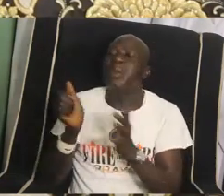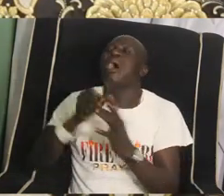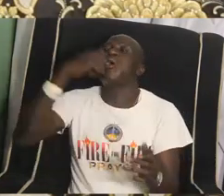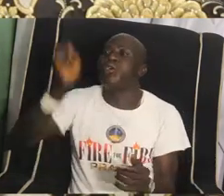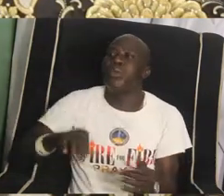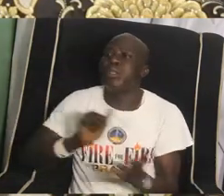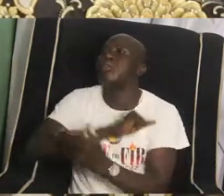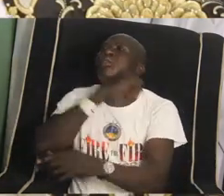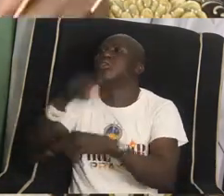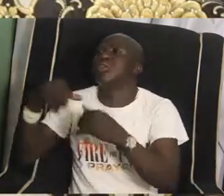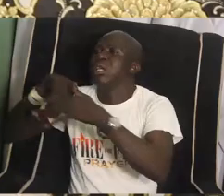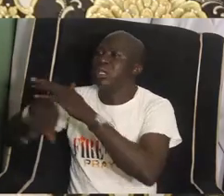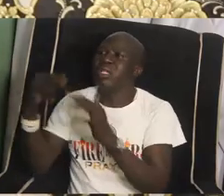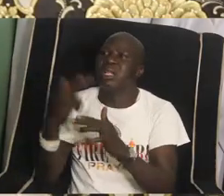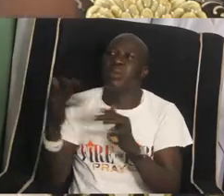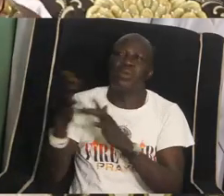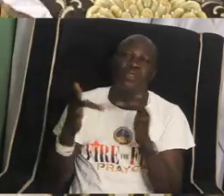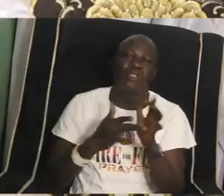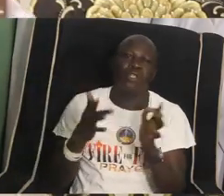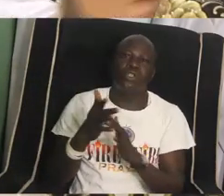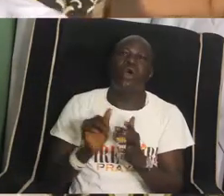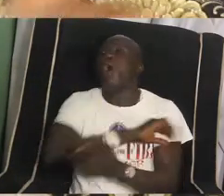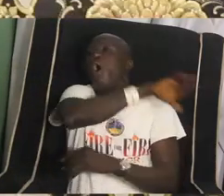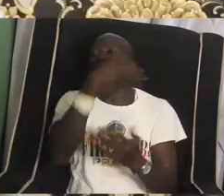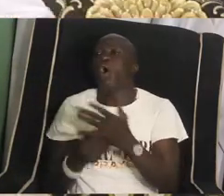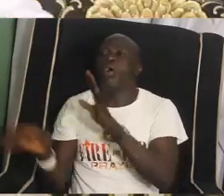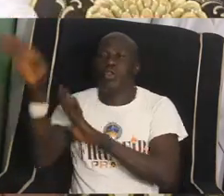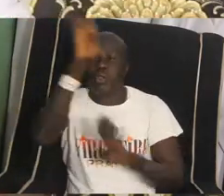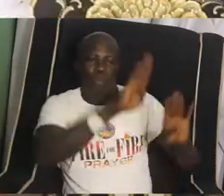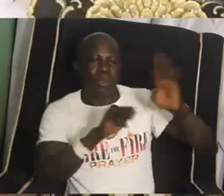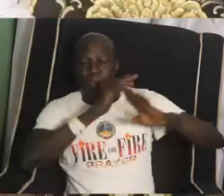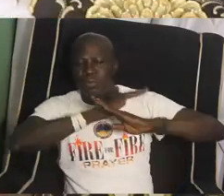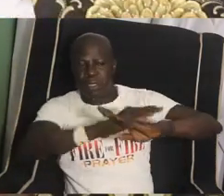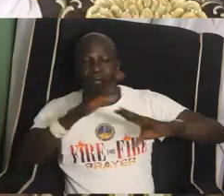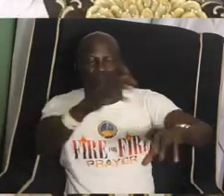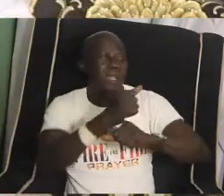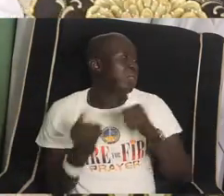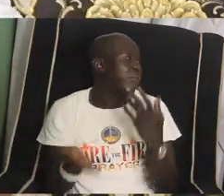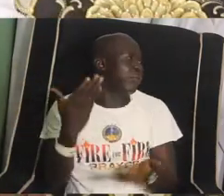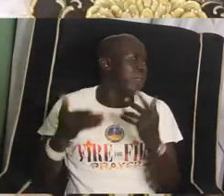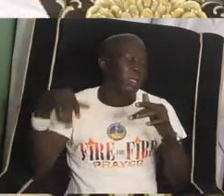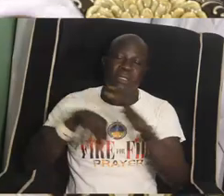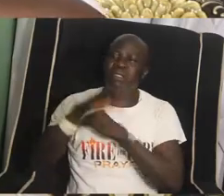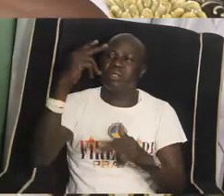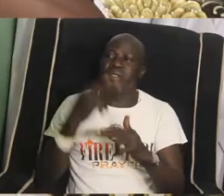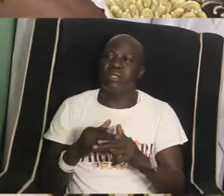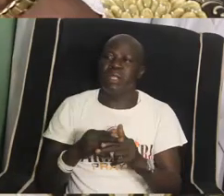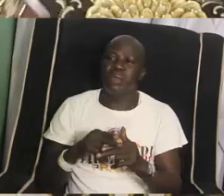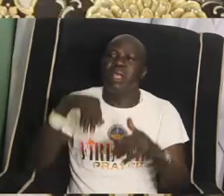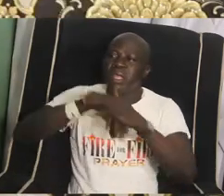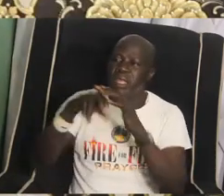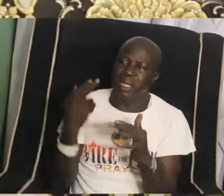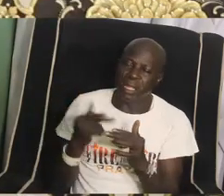ní mi ò dábàá ẹ̀. Ní orúkọ Olúwa. Ogun ajáde dúró. Oya ẹ̀gbin náà. Amen. Sáré lórí Facebook